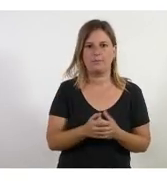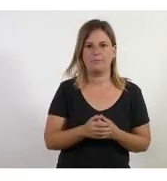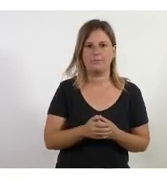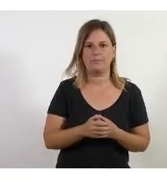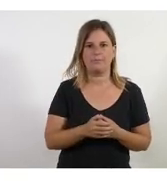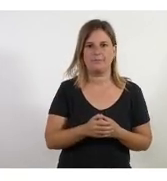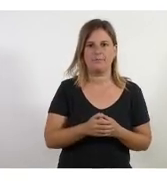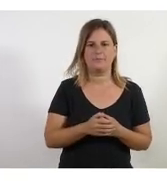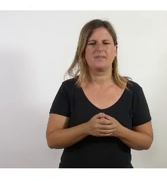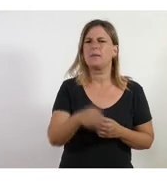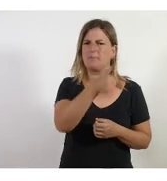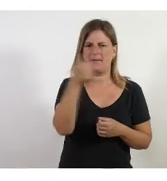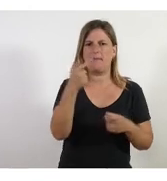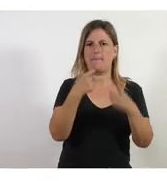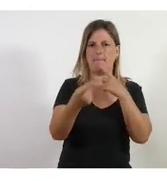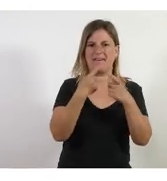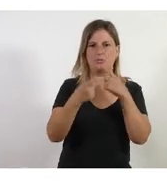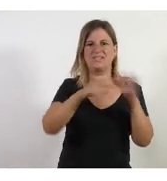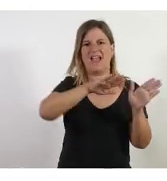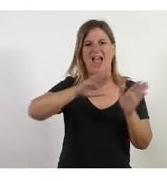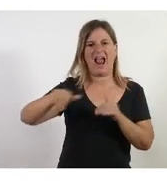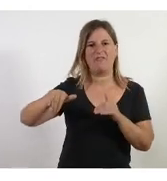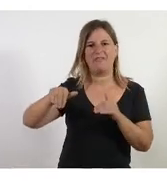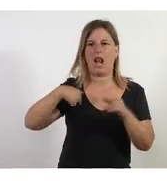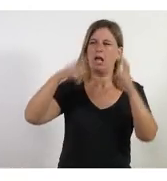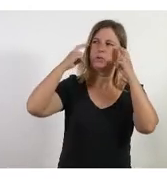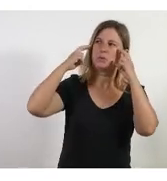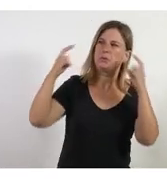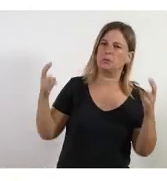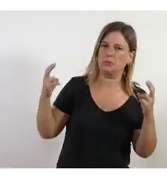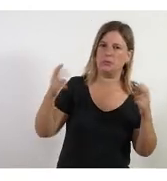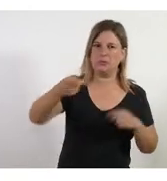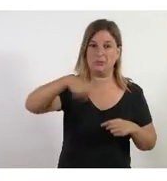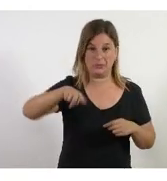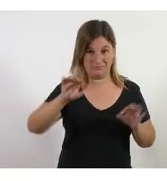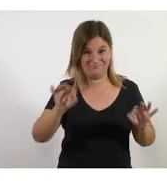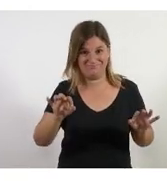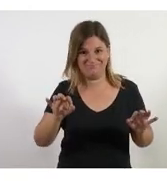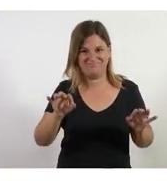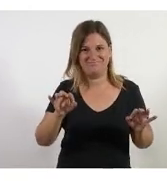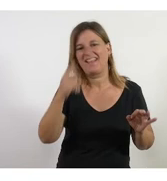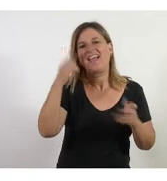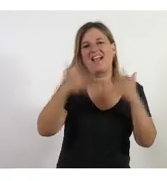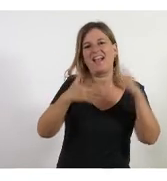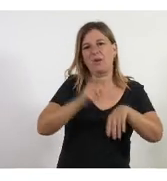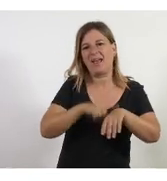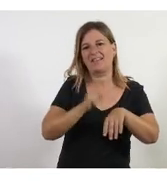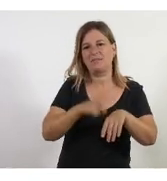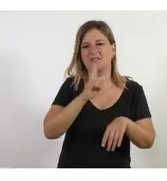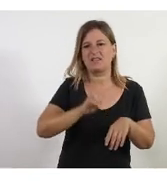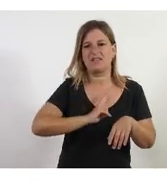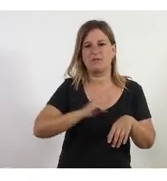Mira, jo potser faria les preguntes i al final els deixo relaxadets. Què et sembla? Vale, perfecte. Doncs Sí, mira. calculem el temps, digue'm tu,